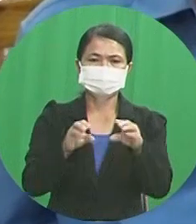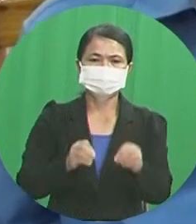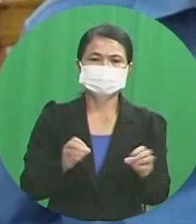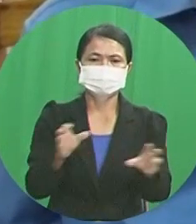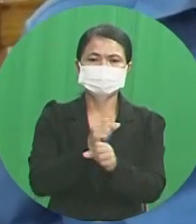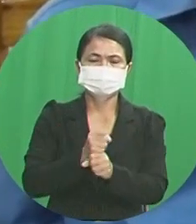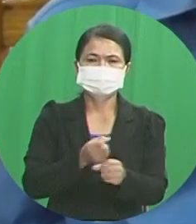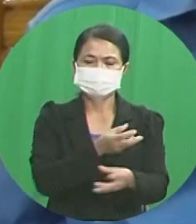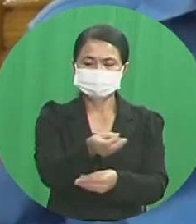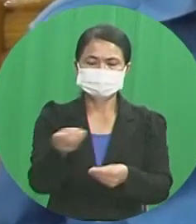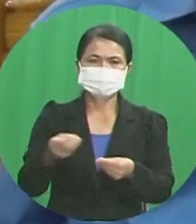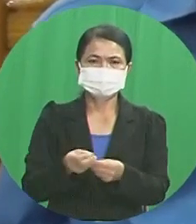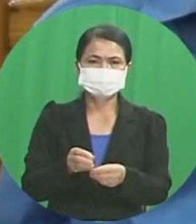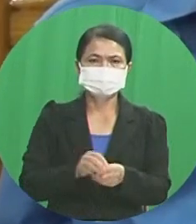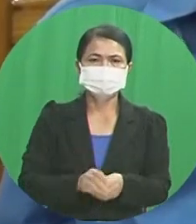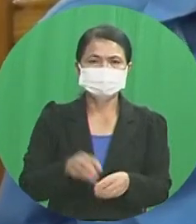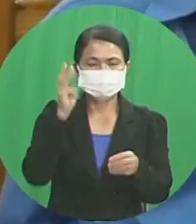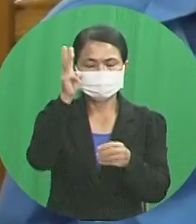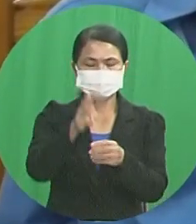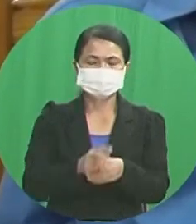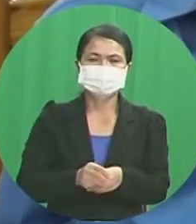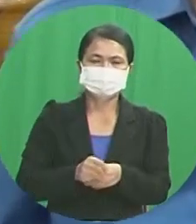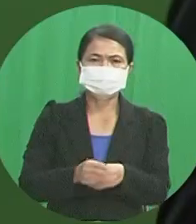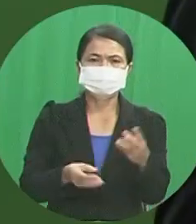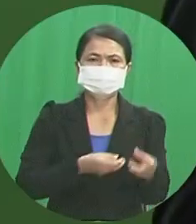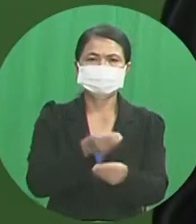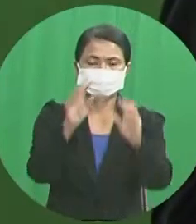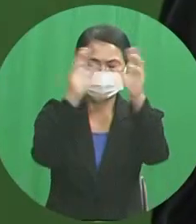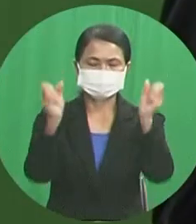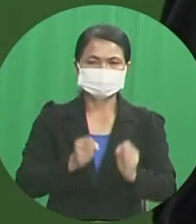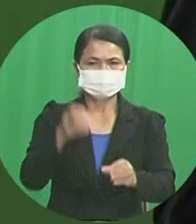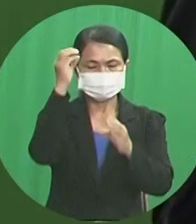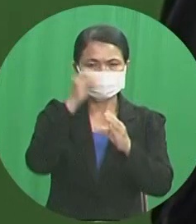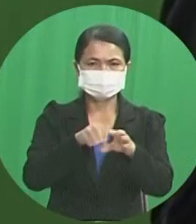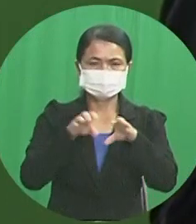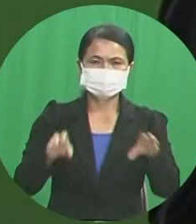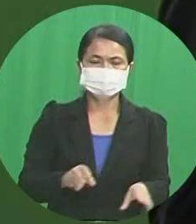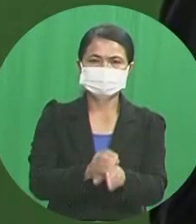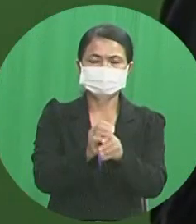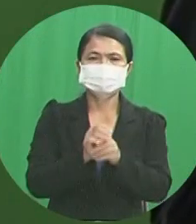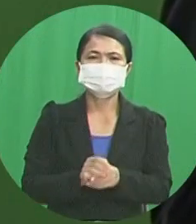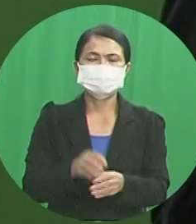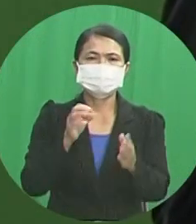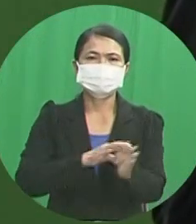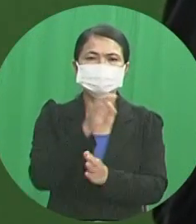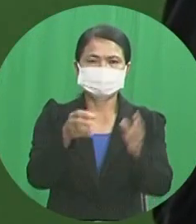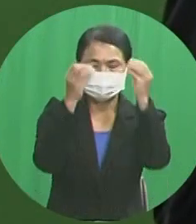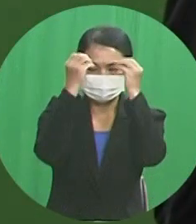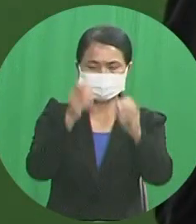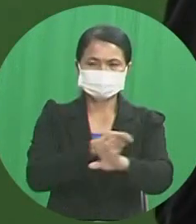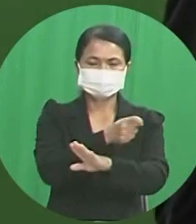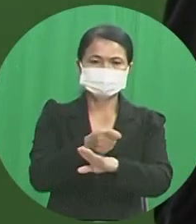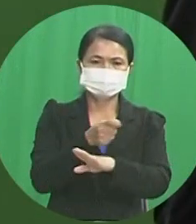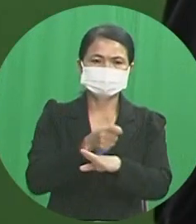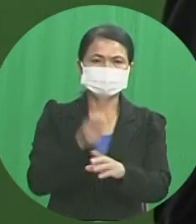កនៅការចែករំលែកទស្សនៈទានយន្តការយុទ្ធសាស្ត្រនិងបទពិសោធន៍ជាមូលដ្ឋានគ្រឹះនៃវិស័យព័ត៌មានរបស់រដ្ឋ